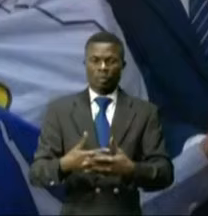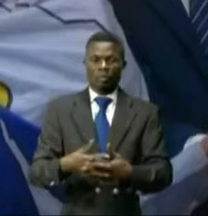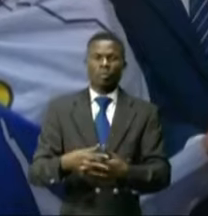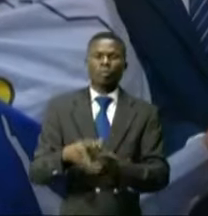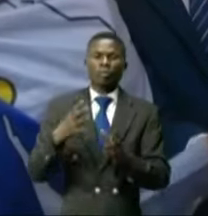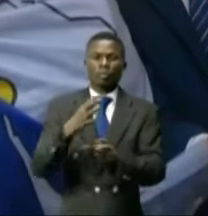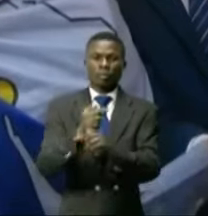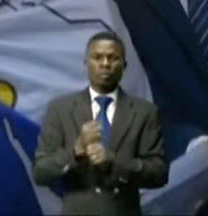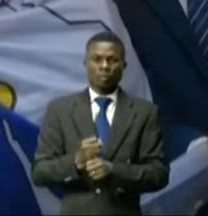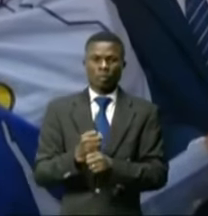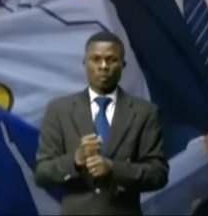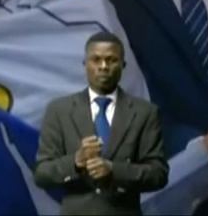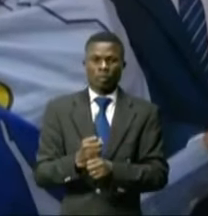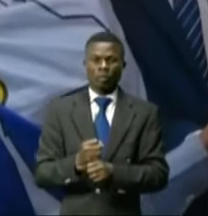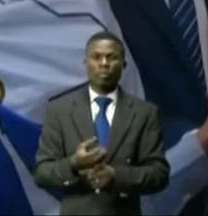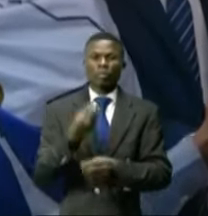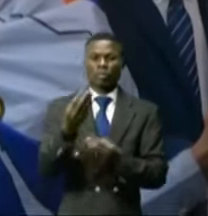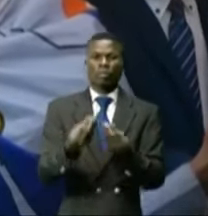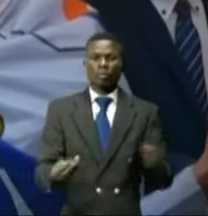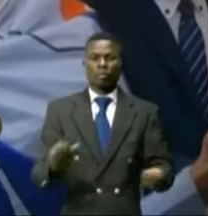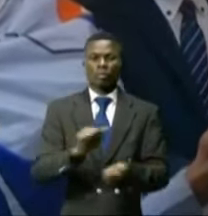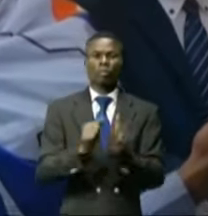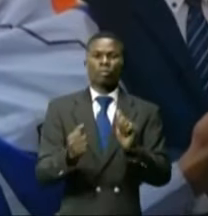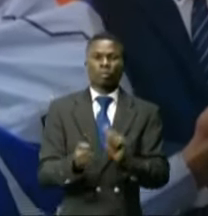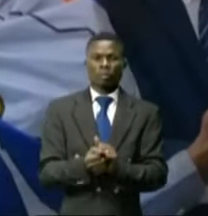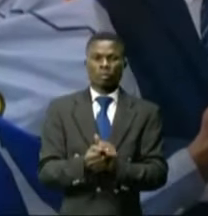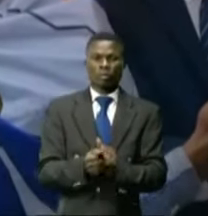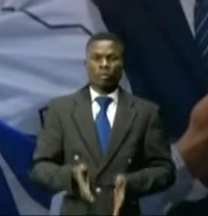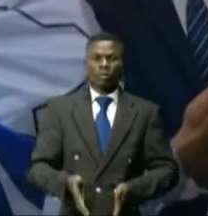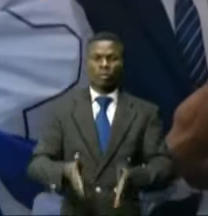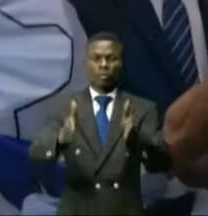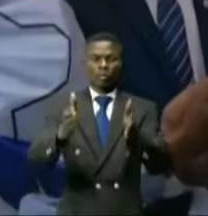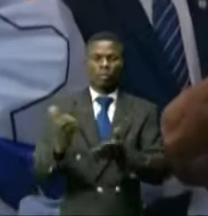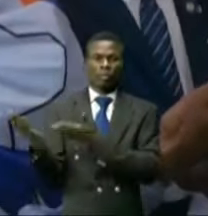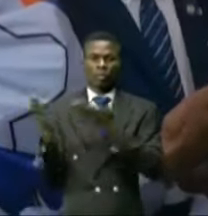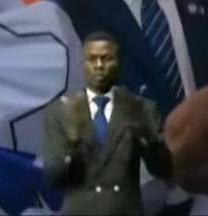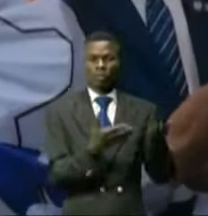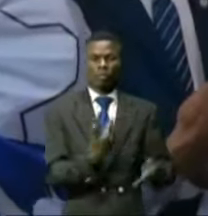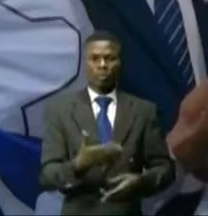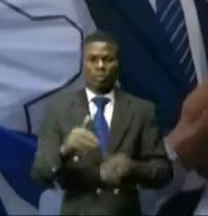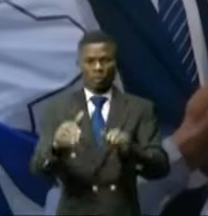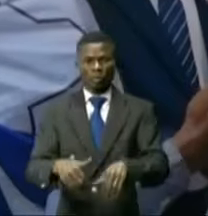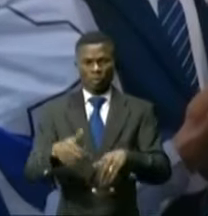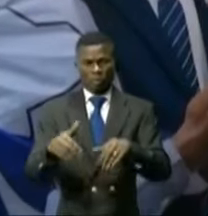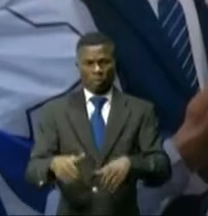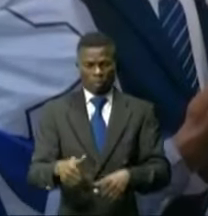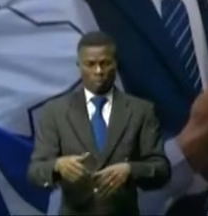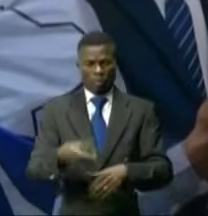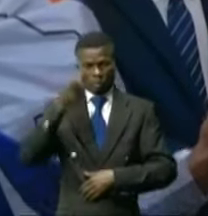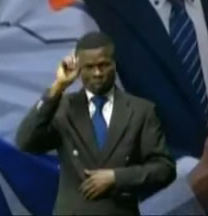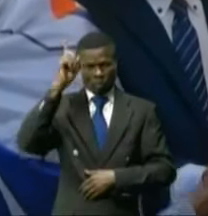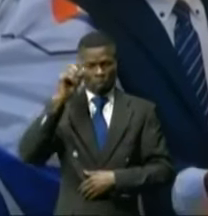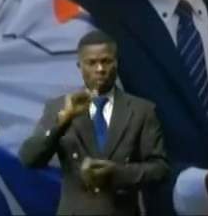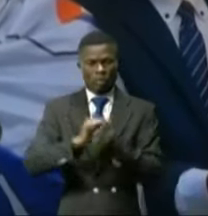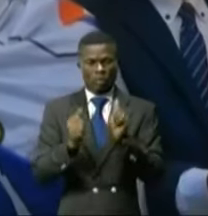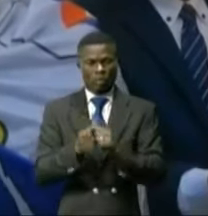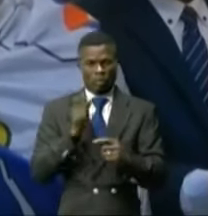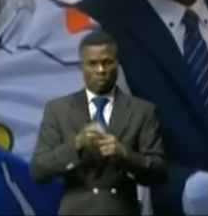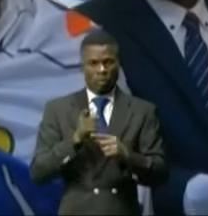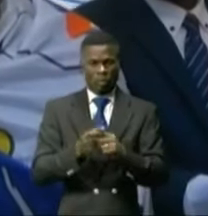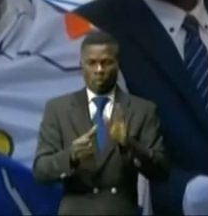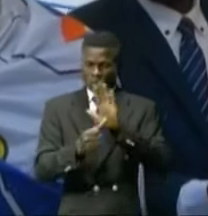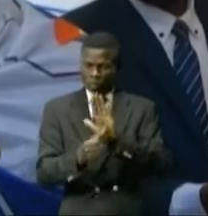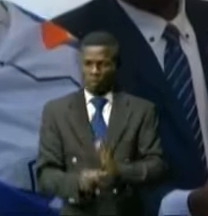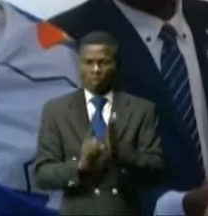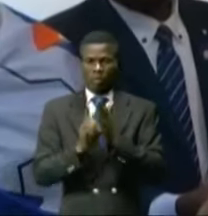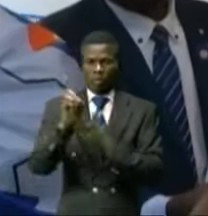avons acquis pour essayer de résoudre les problèmes des routes de dessertes agricoles qui est le principal problème de sous-développement